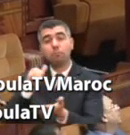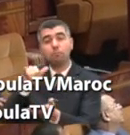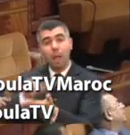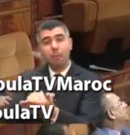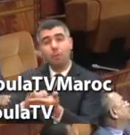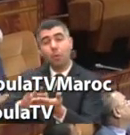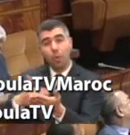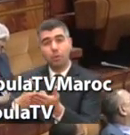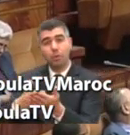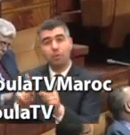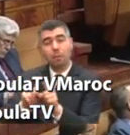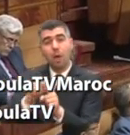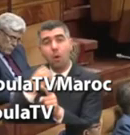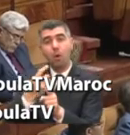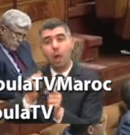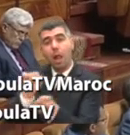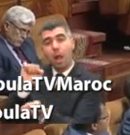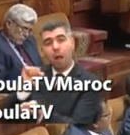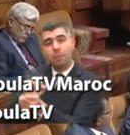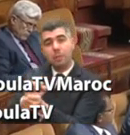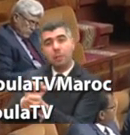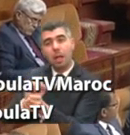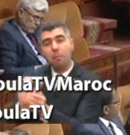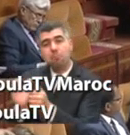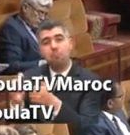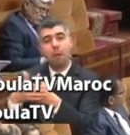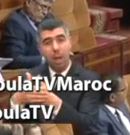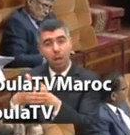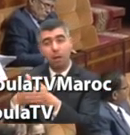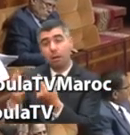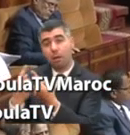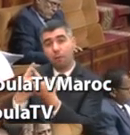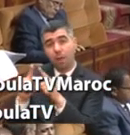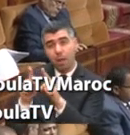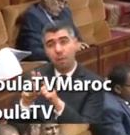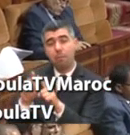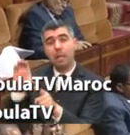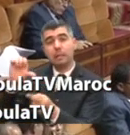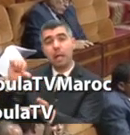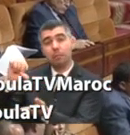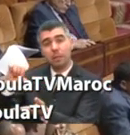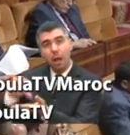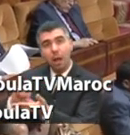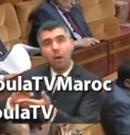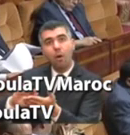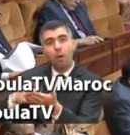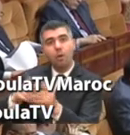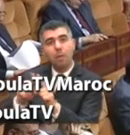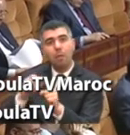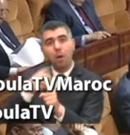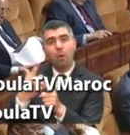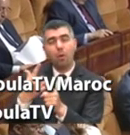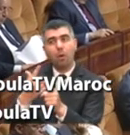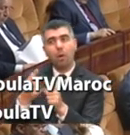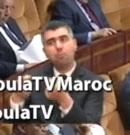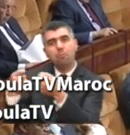تحول المعتقلات السرية مثل درب مولاي علي الشريف ومعتقل أنفا وغيرهما إلى متاحف كباقي